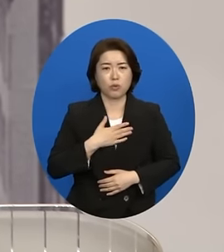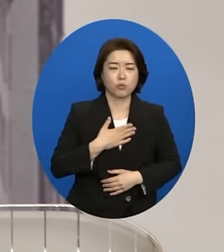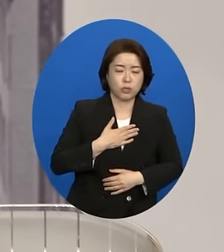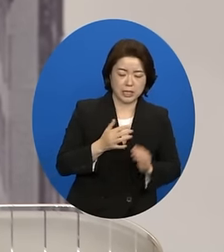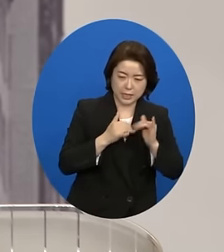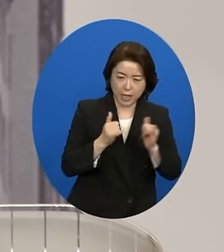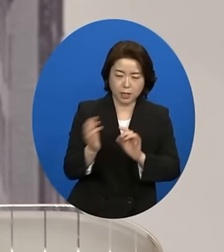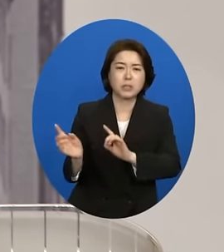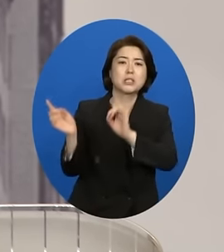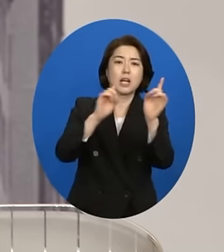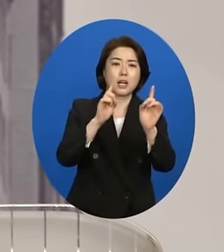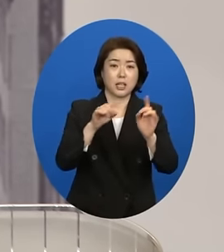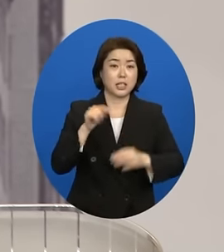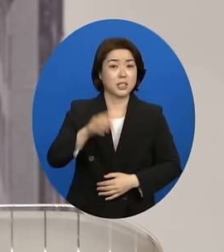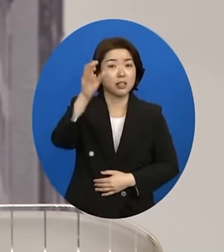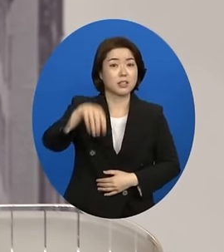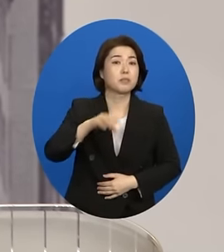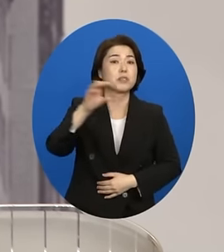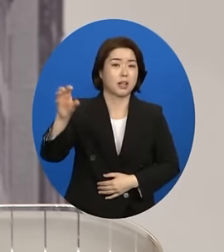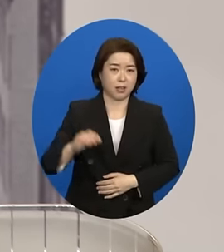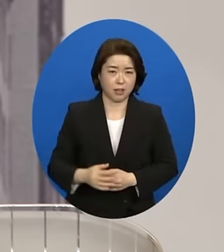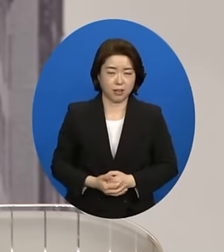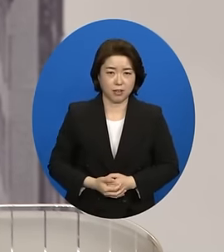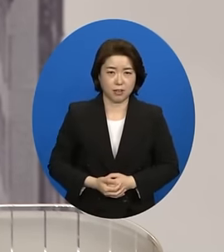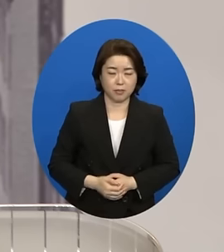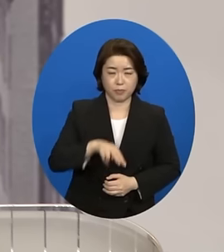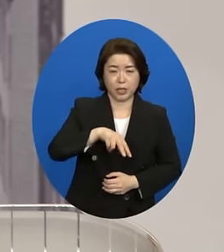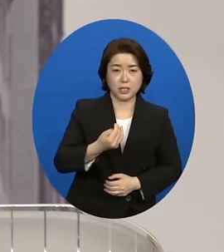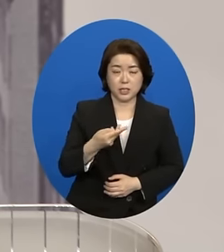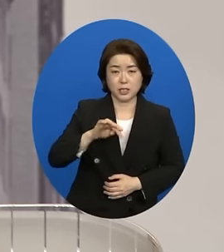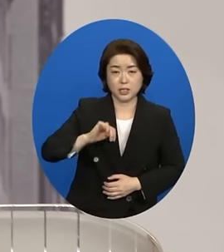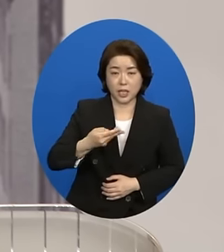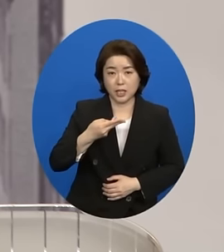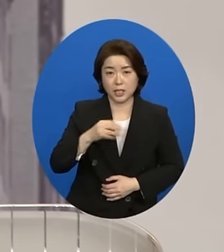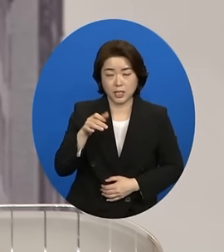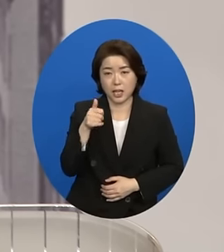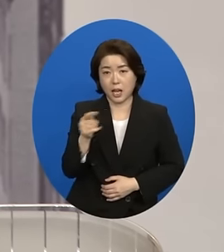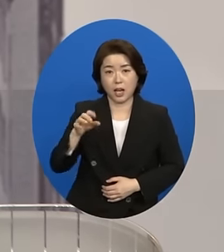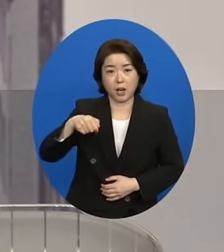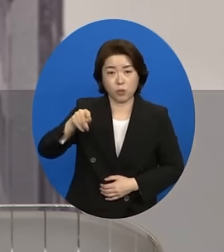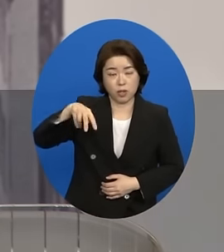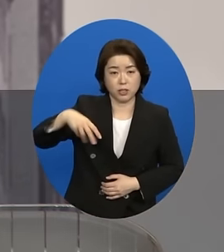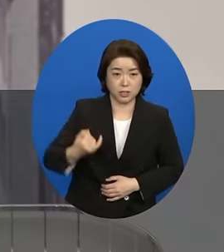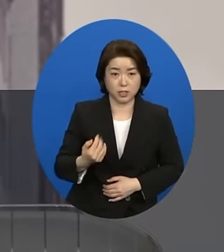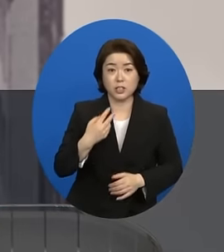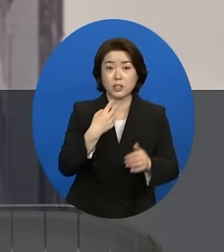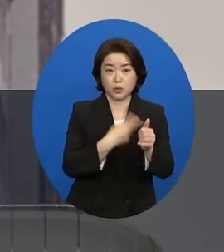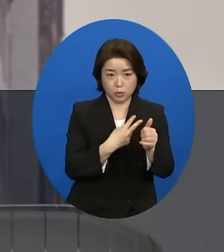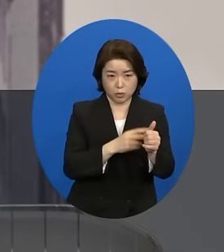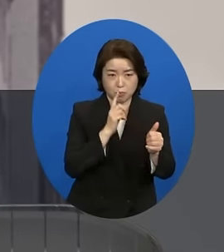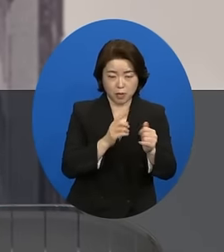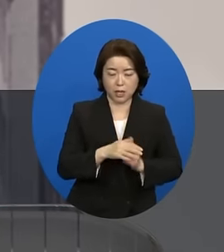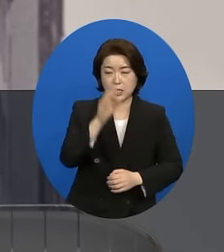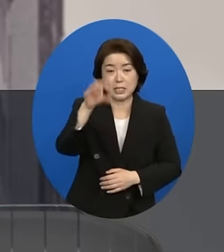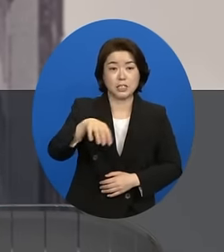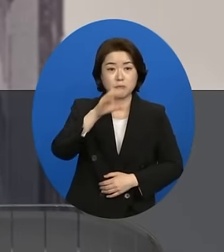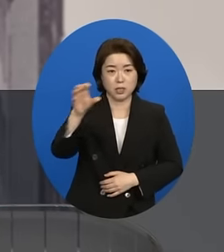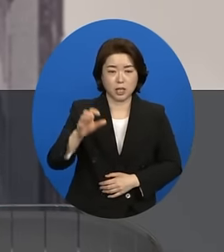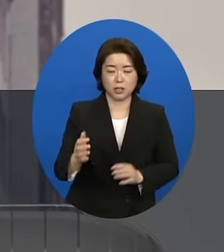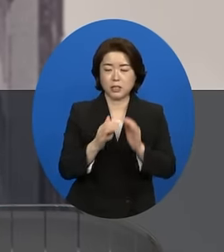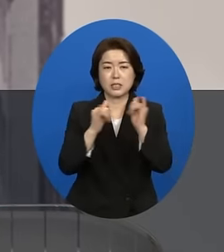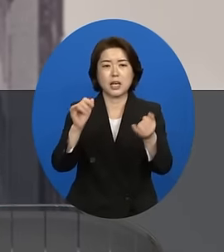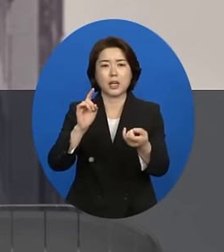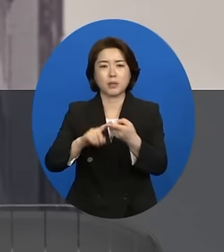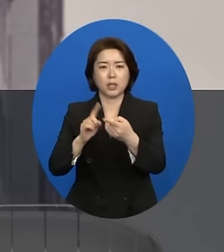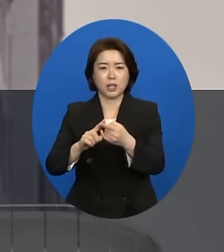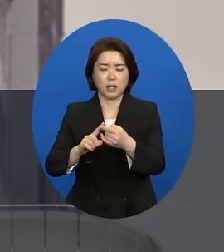그게 십자가예요. 스탠리 하월스라는 교수님이 이런 얘기를 하셨어요. 십자가는 인간에 대한 하나님의 영원한